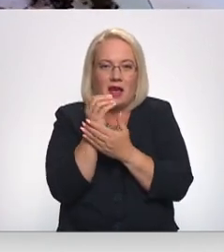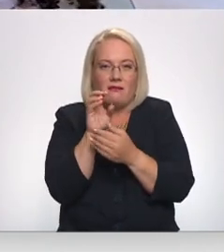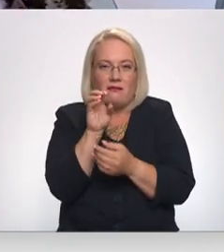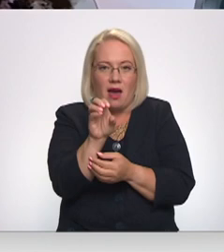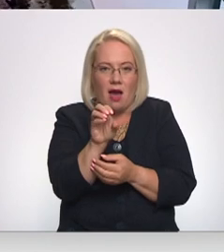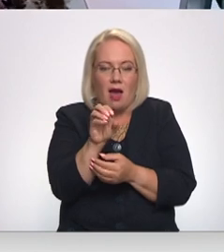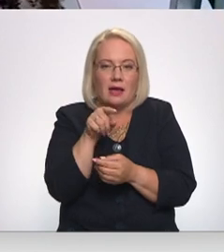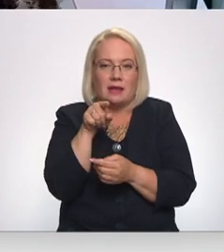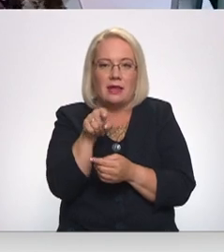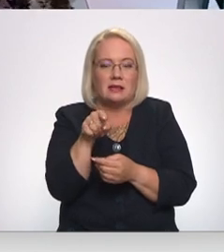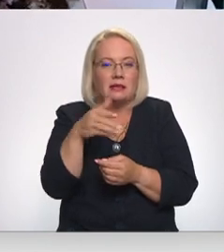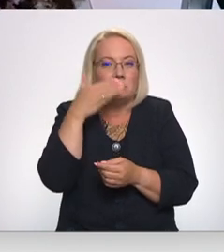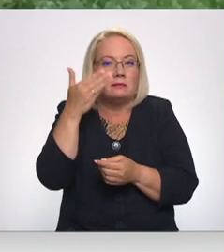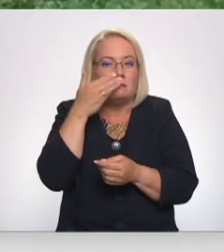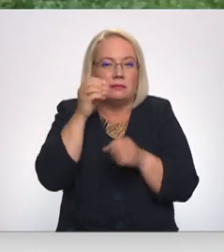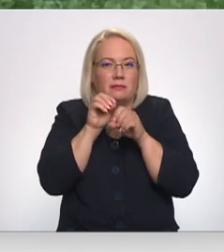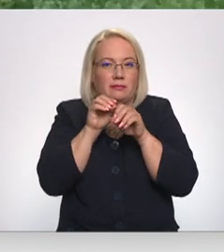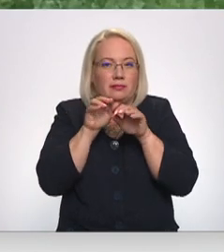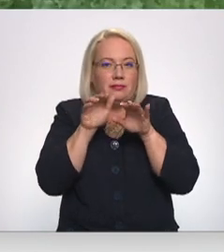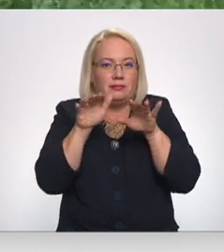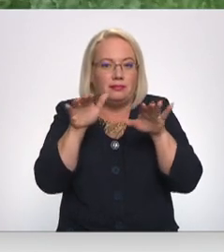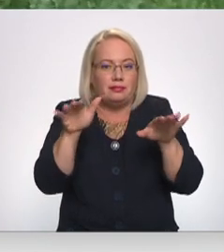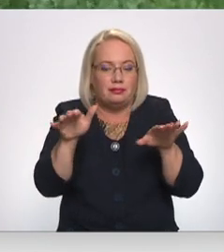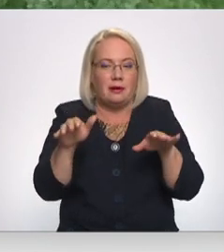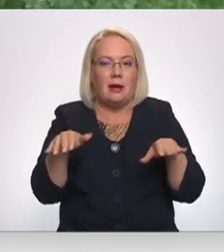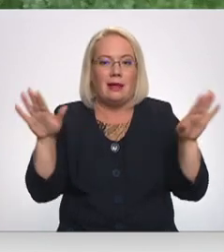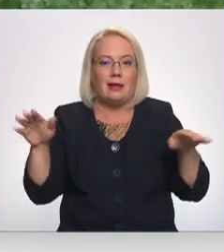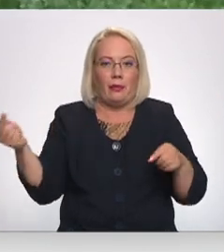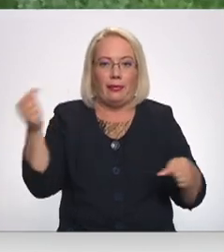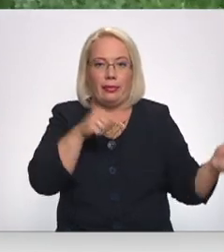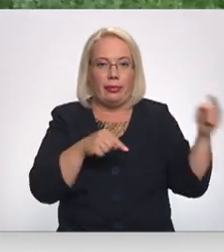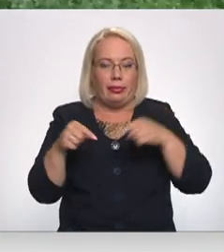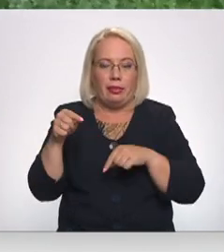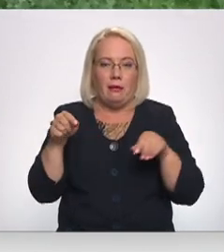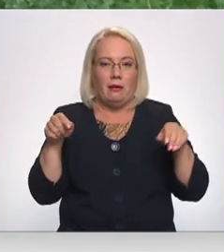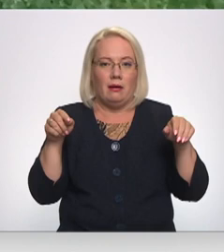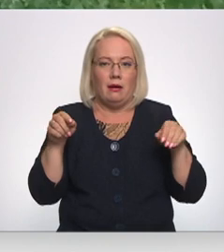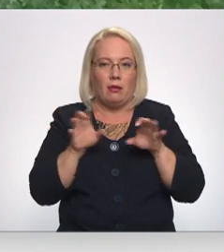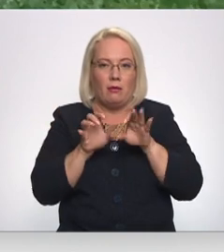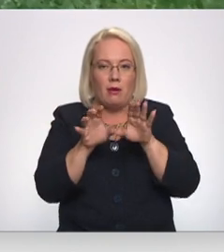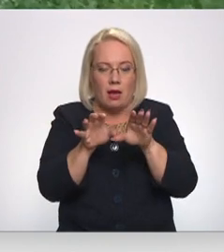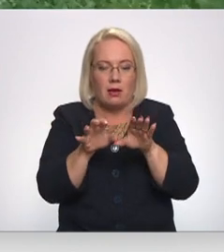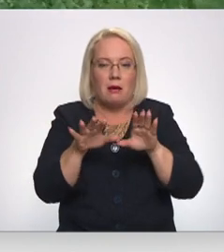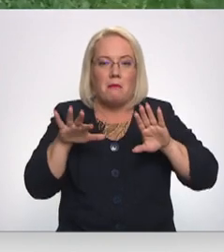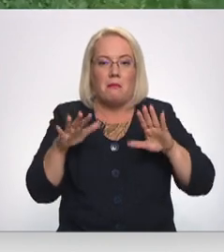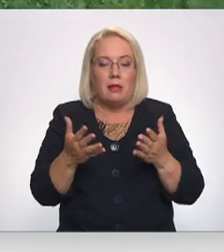ielikts tas feromons, kurš smaržo, un tad lido šie te dažādie kaitēkļi.